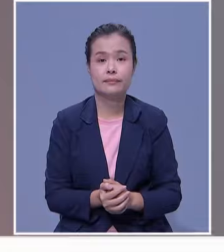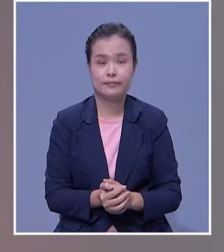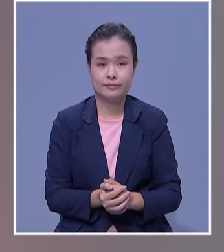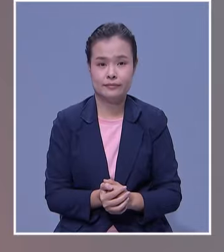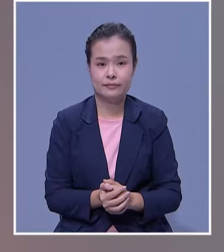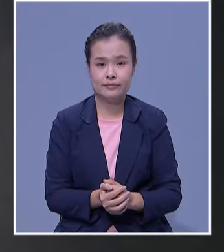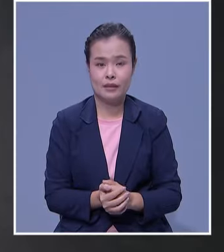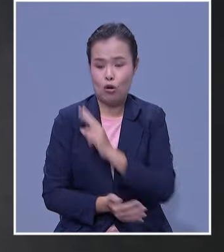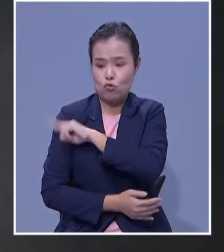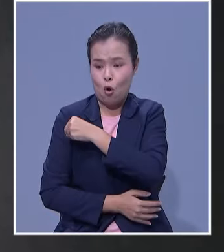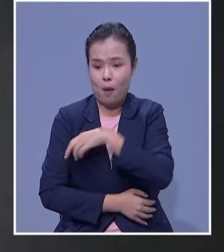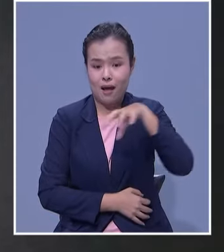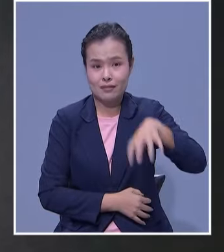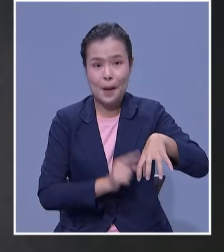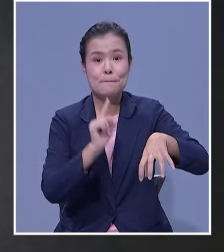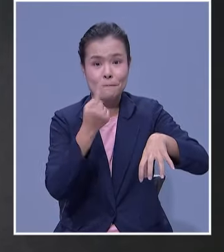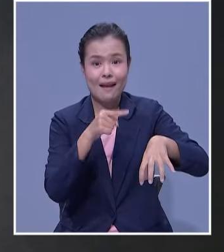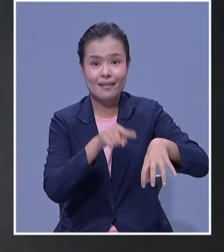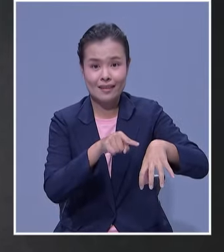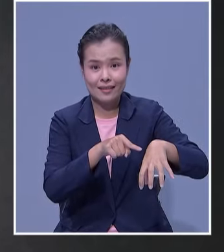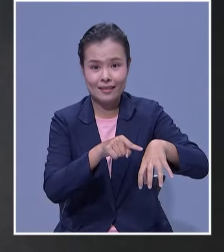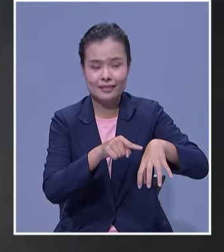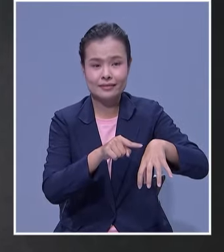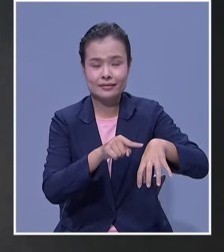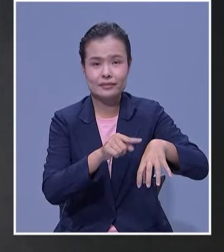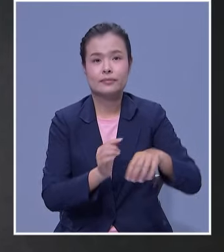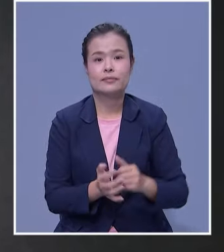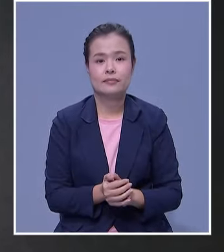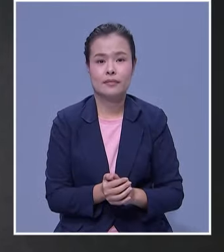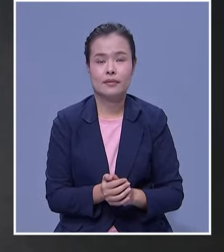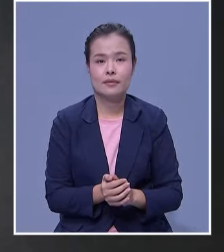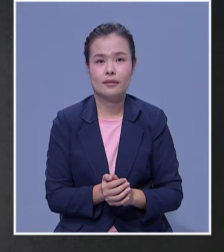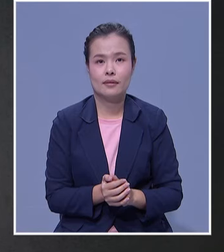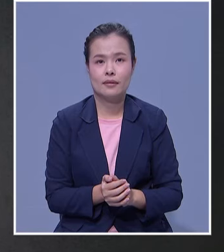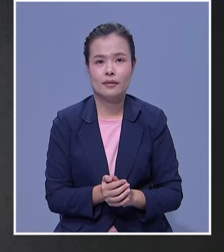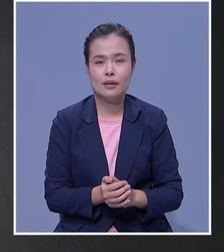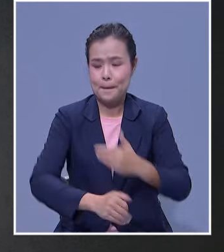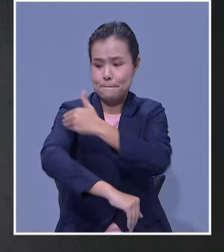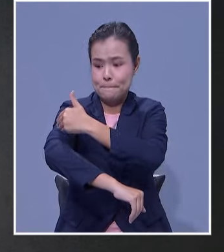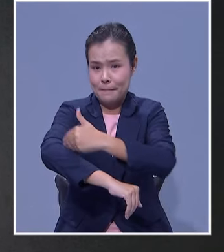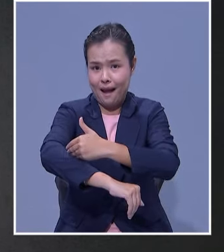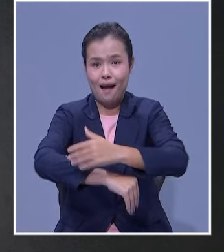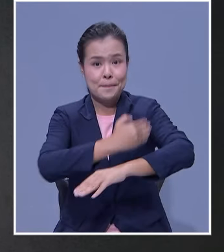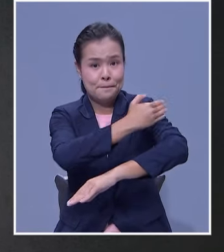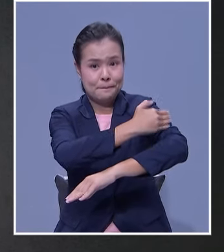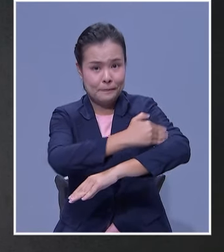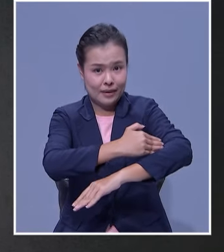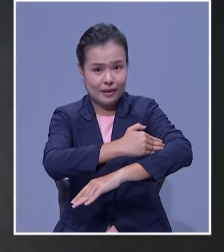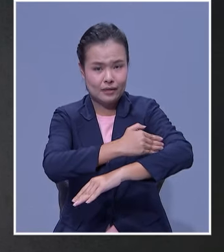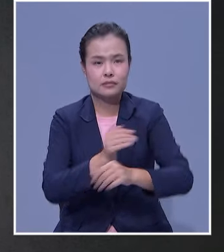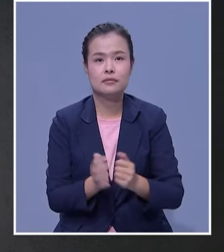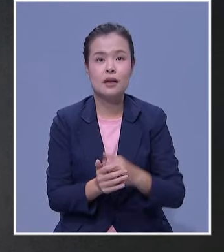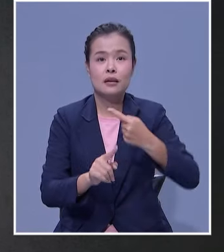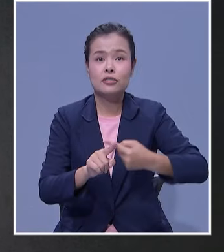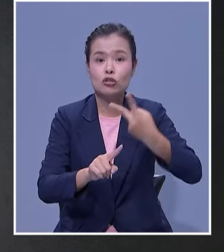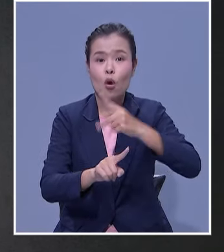ไปรักษาอีกที่นึงก็คือที่โรงพยาบาลกันทรลักษณ์โดยทางโรงพยาบาลได้ผ่าตัดอาการบาดเจ็บที่แขนของน้องเมื่อวันที่